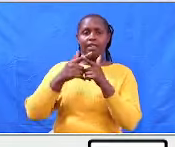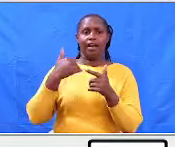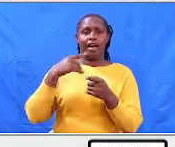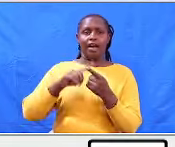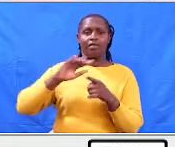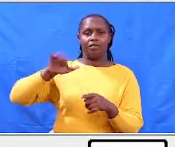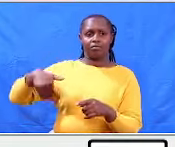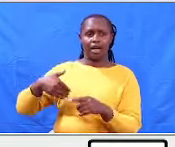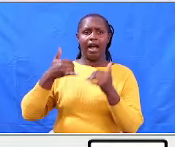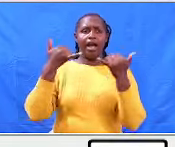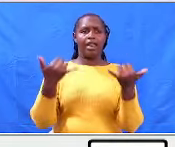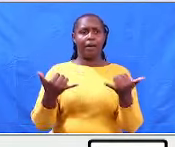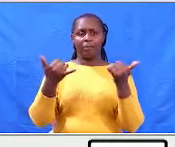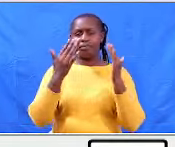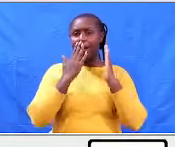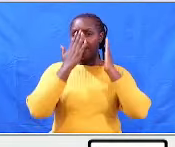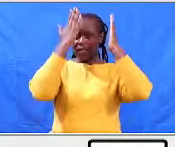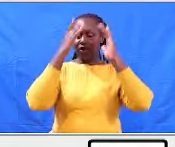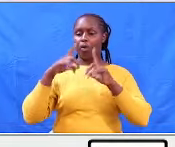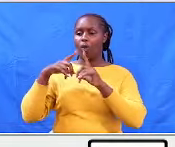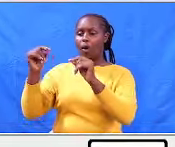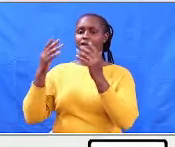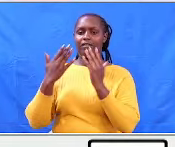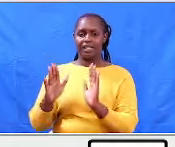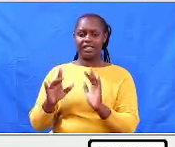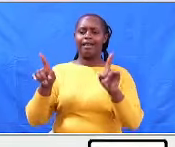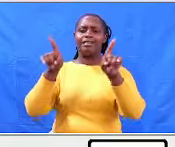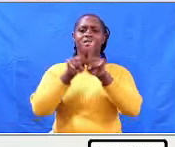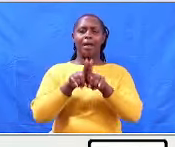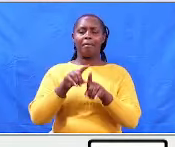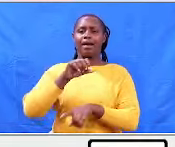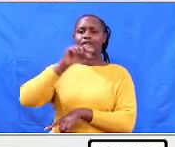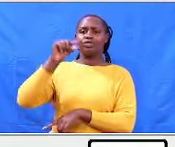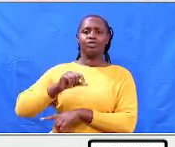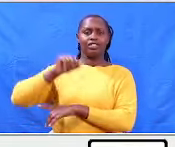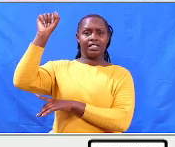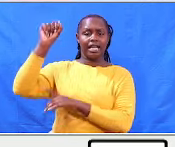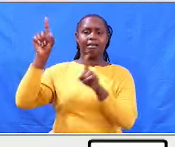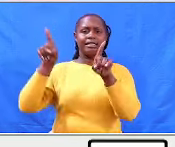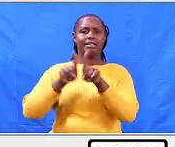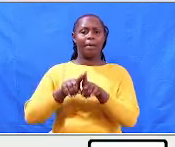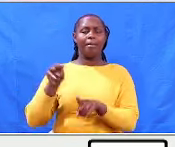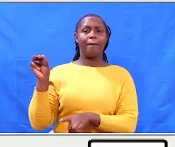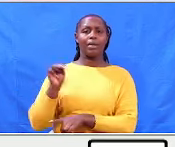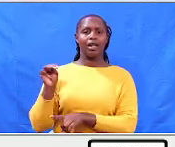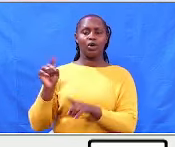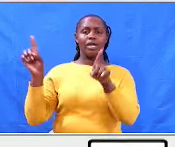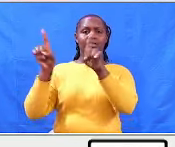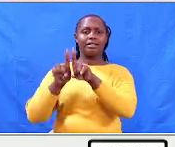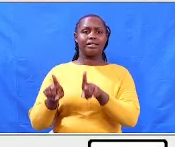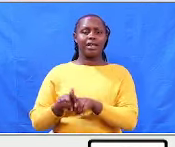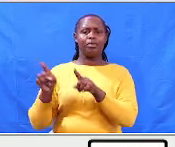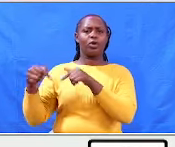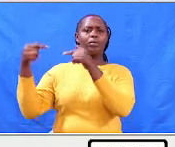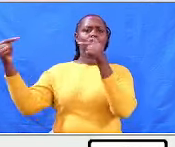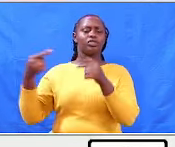said is what the Gen Z's said, is what the millennials said, is what the opposition is saying, is